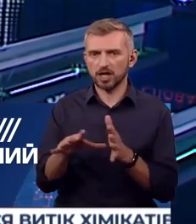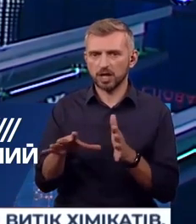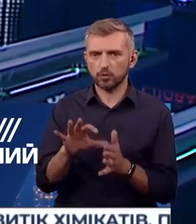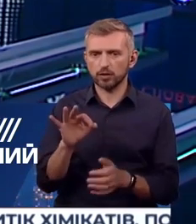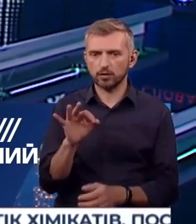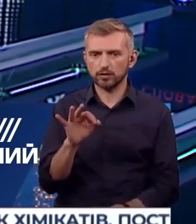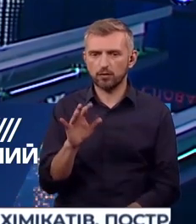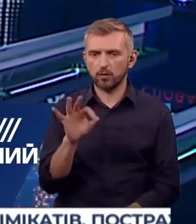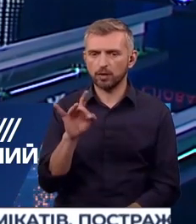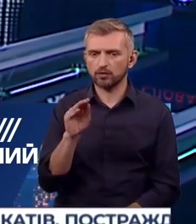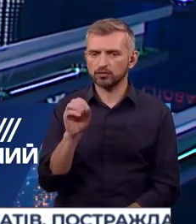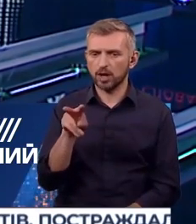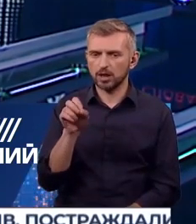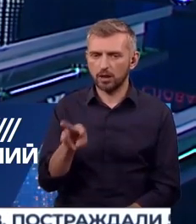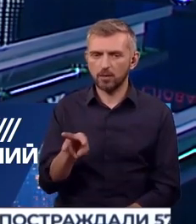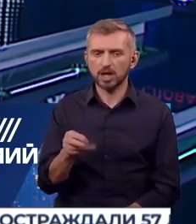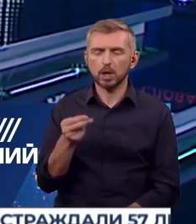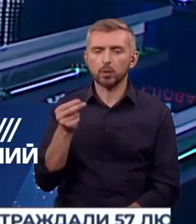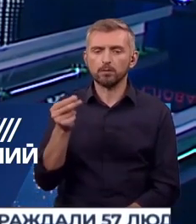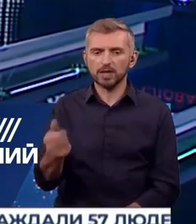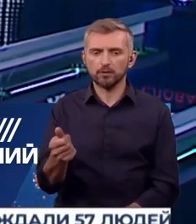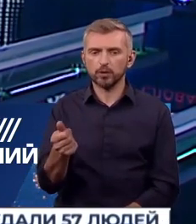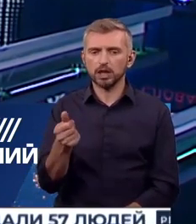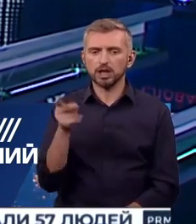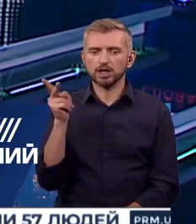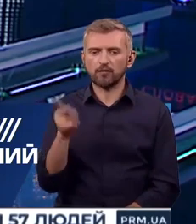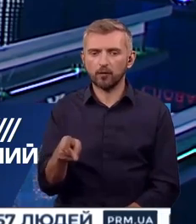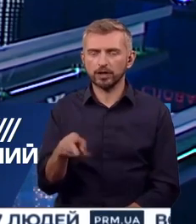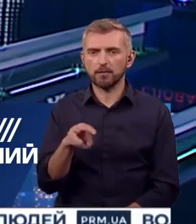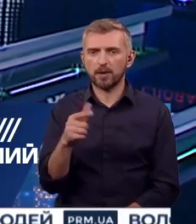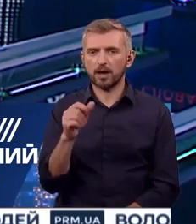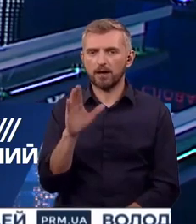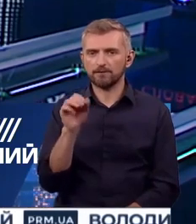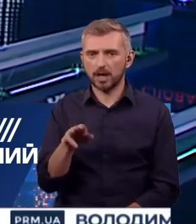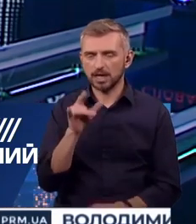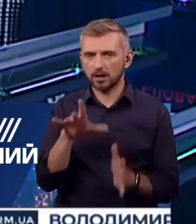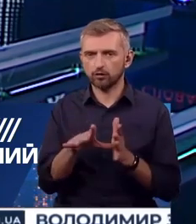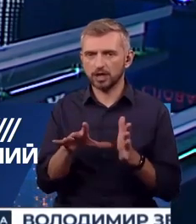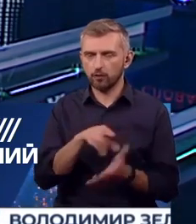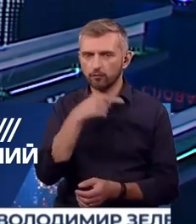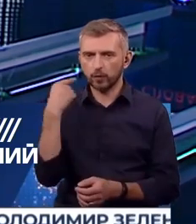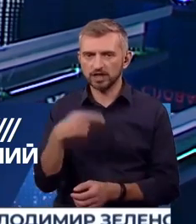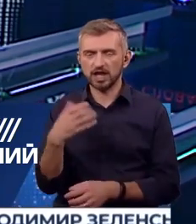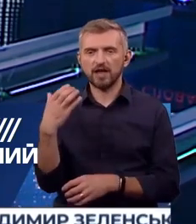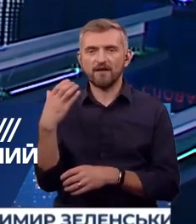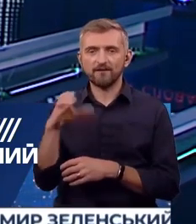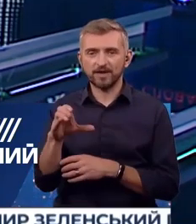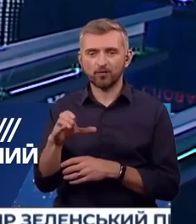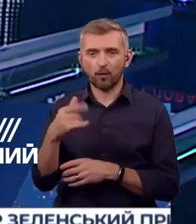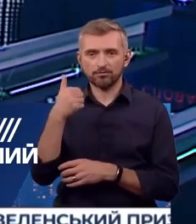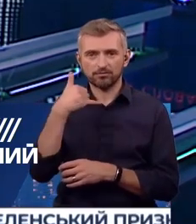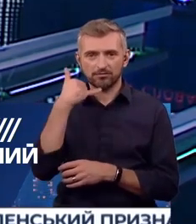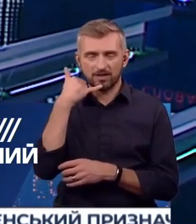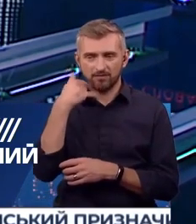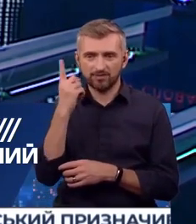Олексієм Оржелем закупівлю 2000 мегаватт електроенергії в Росії. Відео телефонного листування депутата